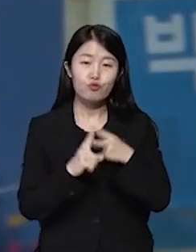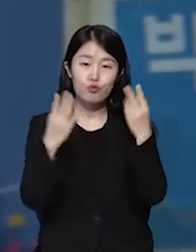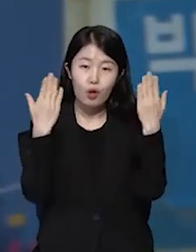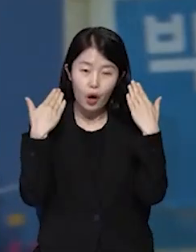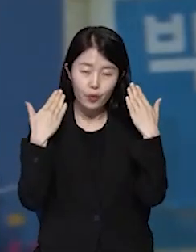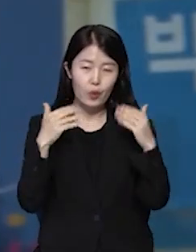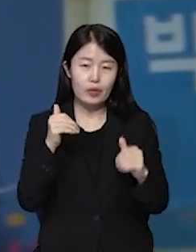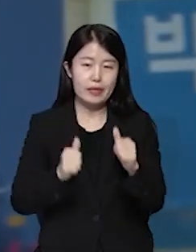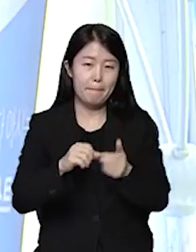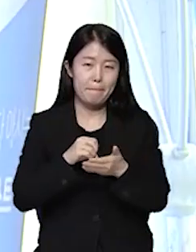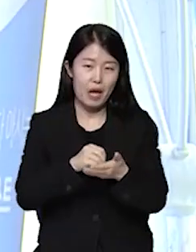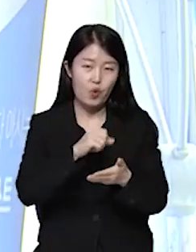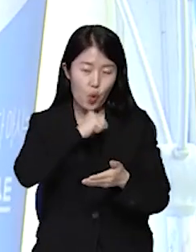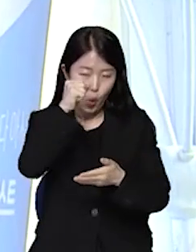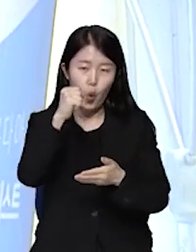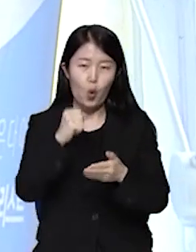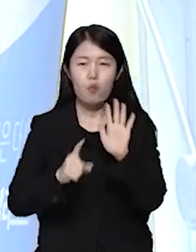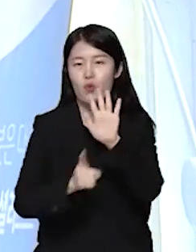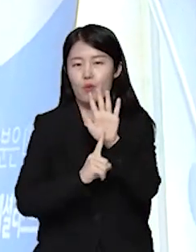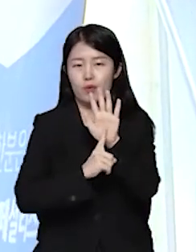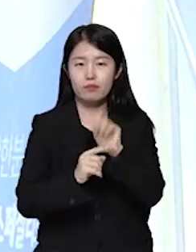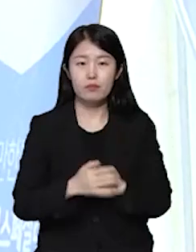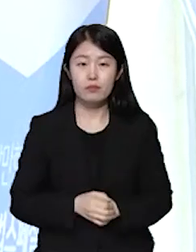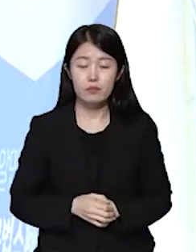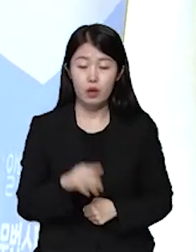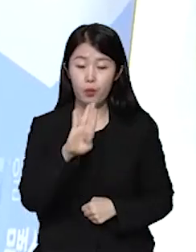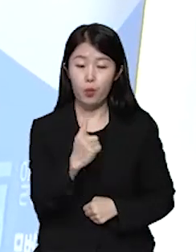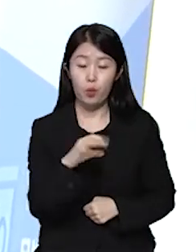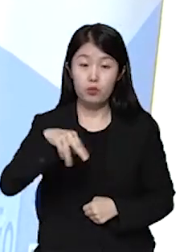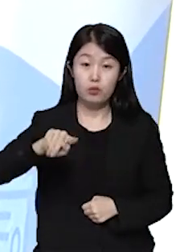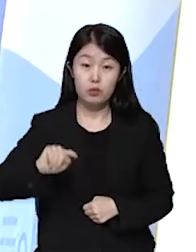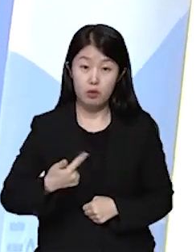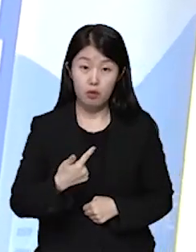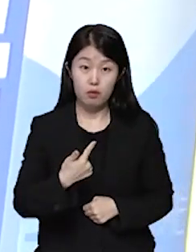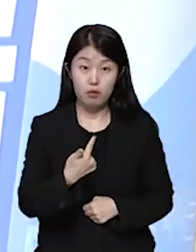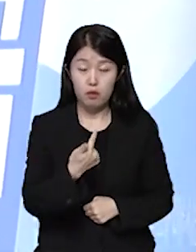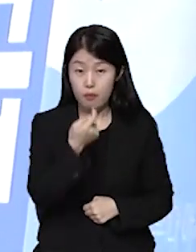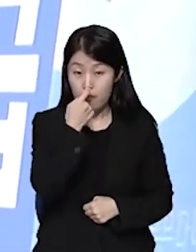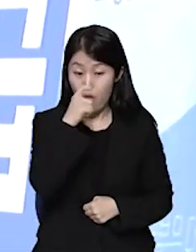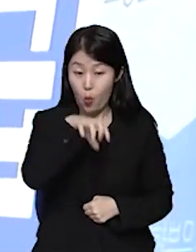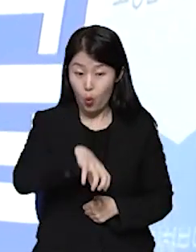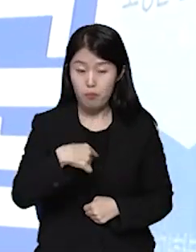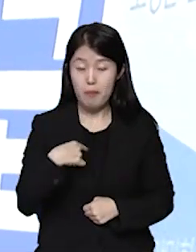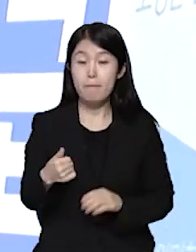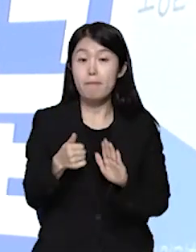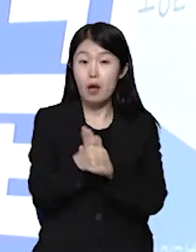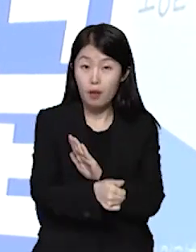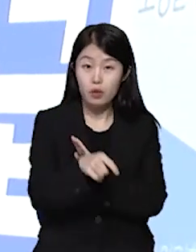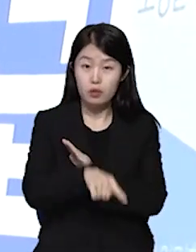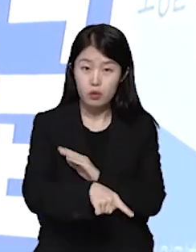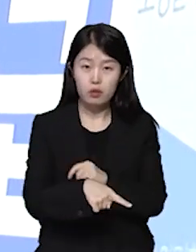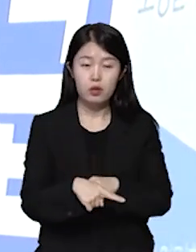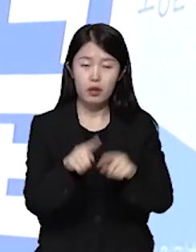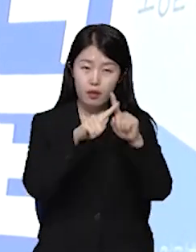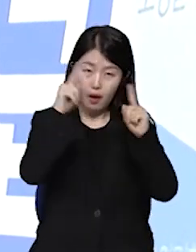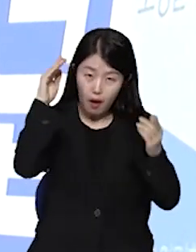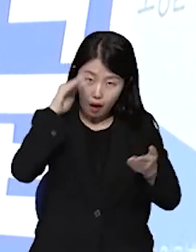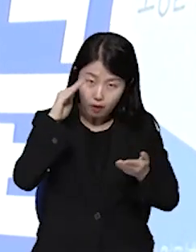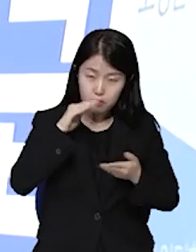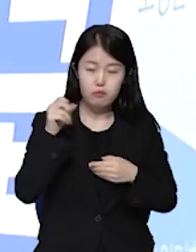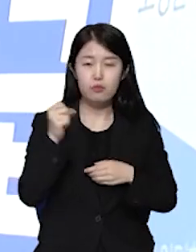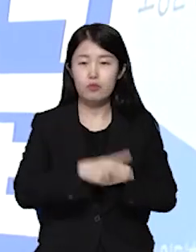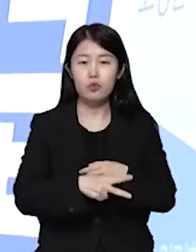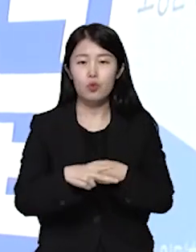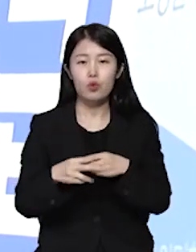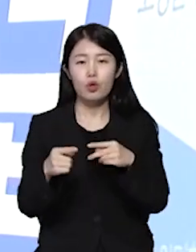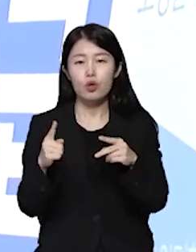붙었습니다. 저는 지금 봉선동의 학원가에 나와 있는데요. 각 학원의 초등학교 의대반과 특정 중학교 대비반 등의 광고를 어렵지 않게